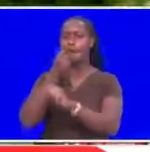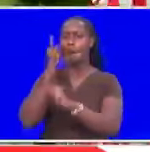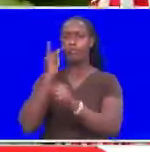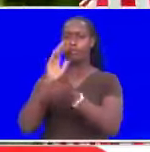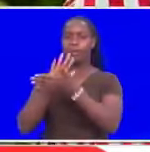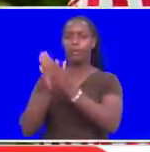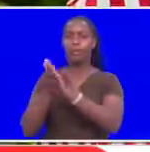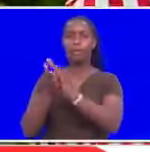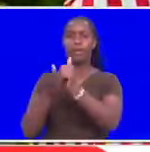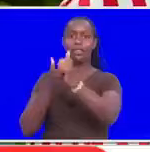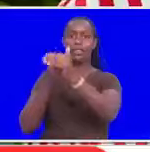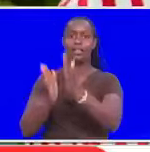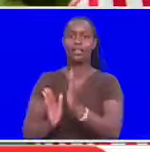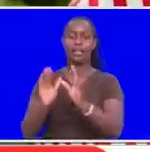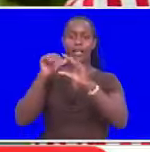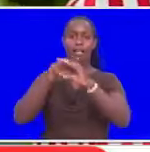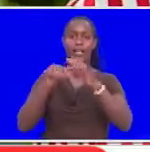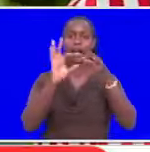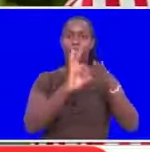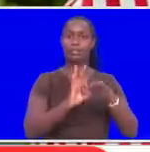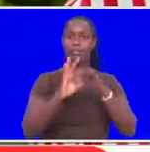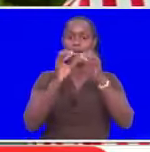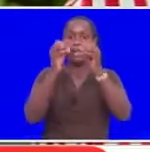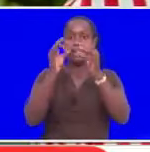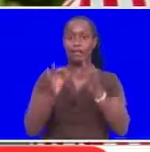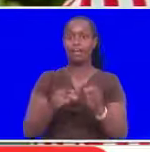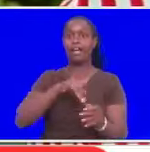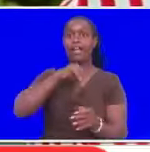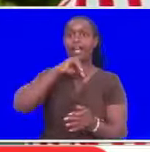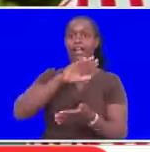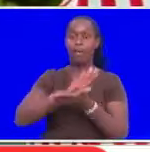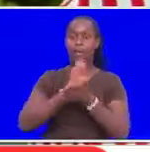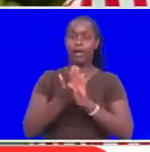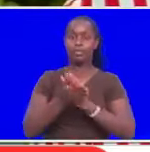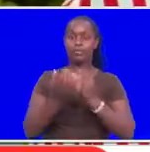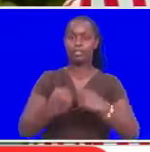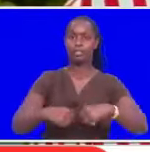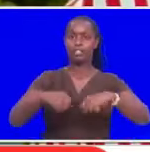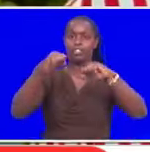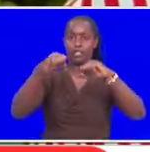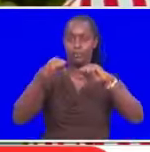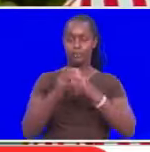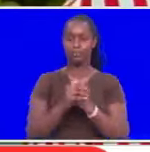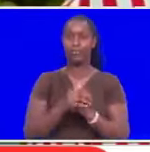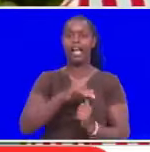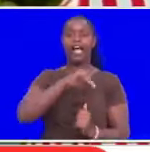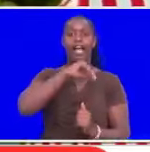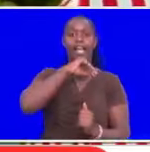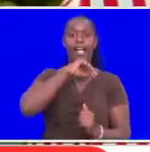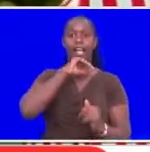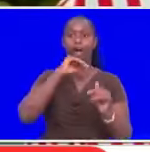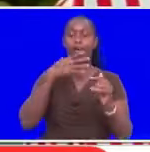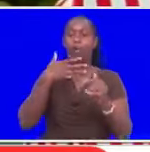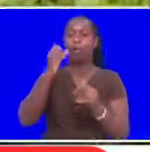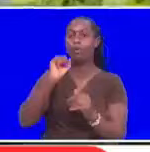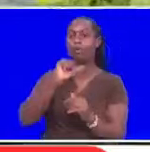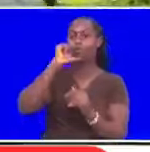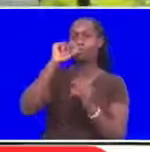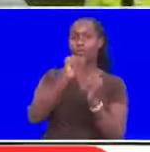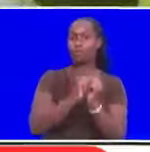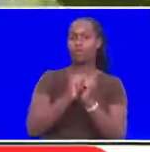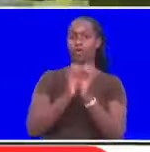usukani kwenye muungano huo iwapo Odinga atapata wadhifa huo. Odinga hata hivyo hakuwa pamoja na viongozi